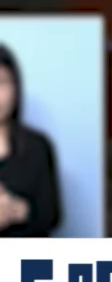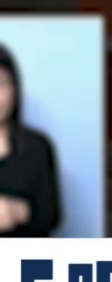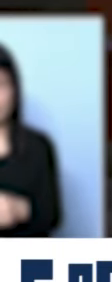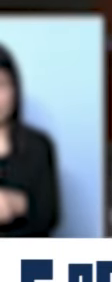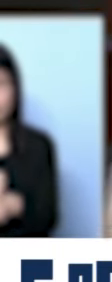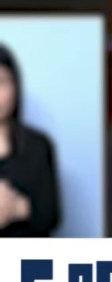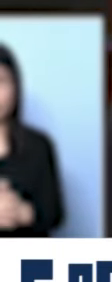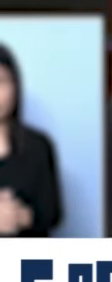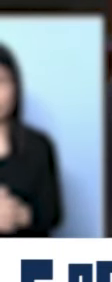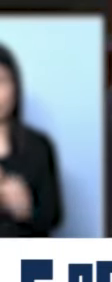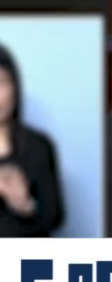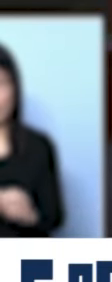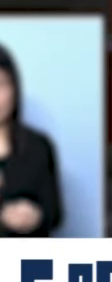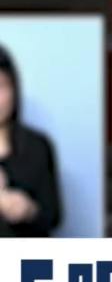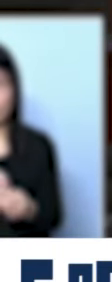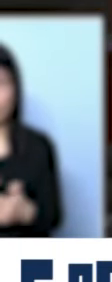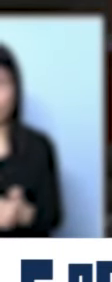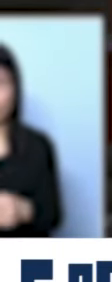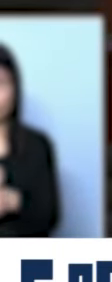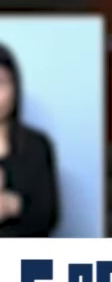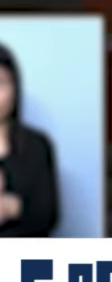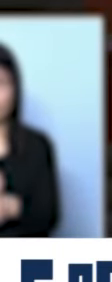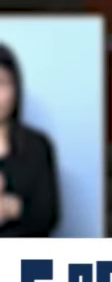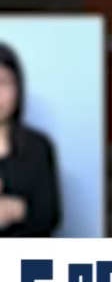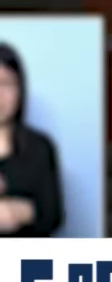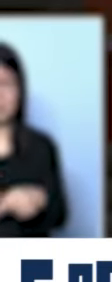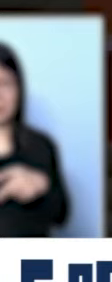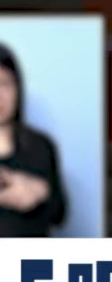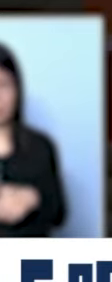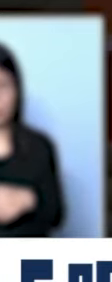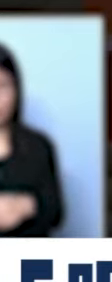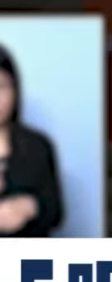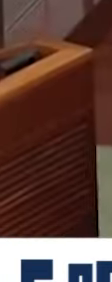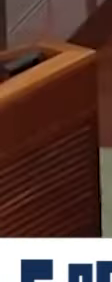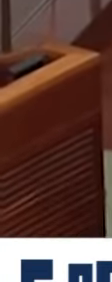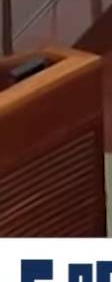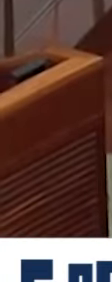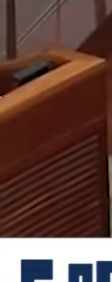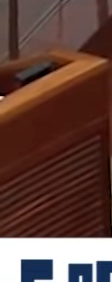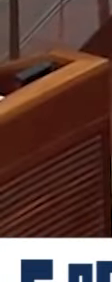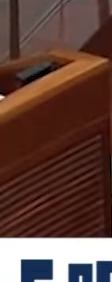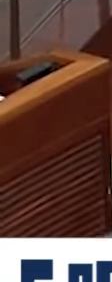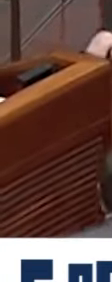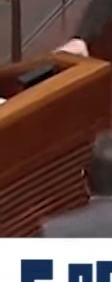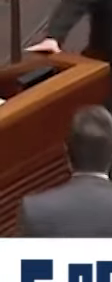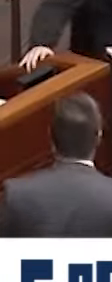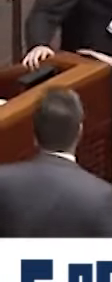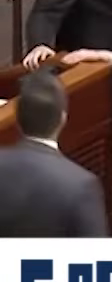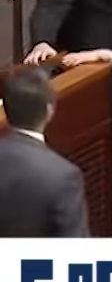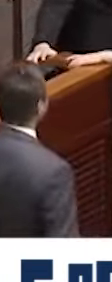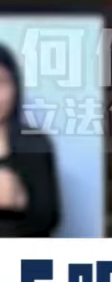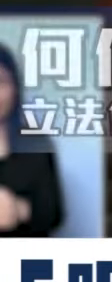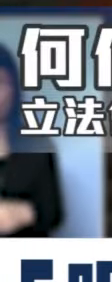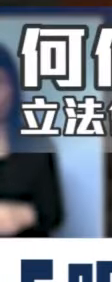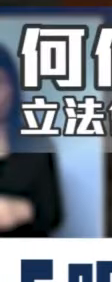做就是關心，我哋做就是不安好心。你哋做呢就叫做行政監察，